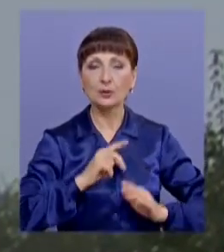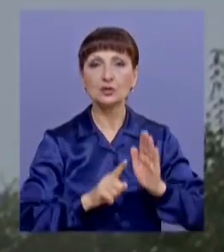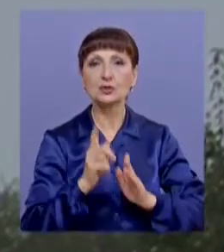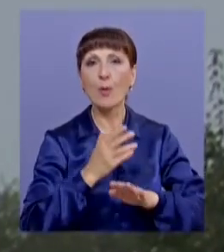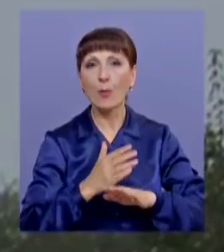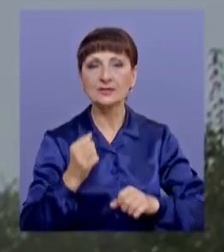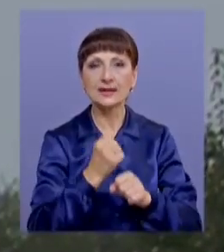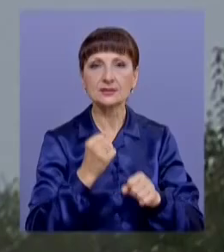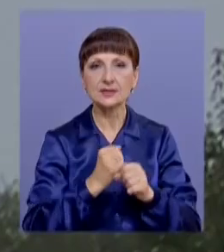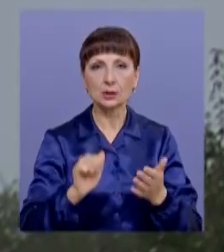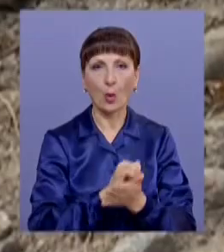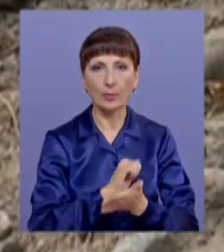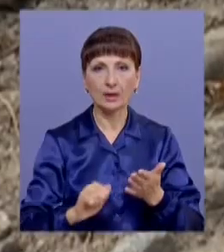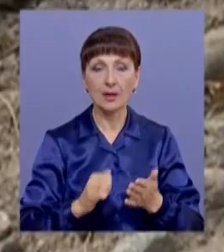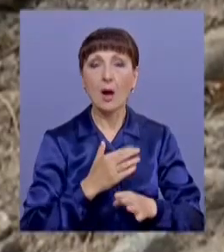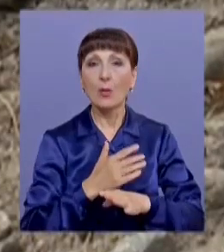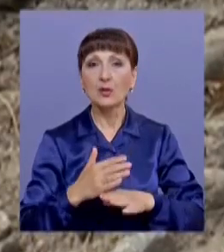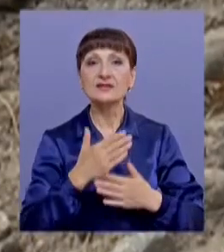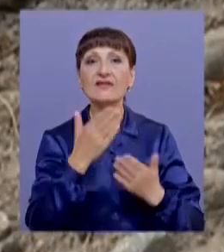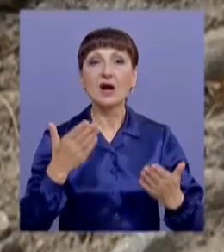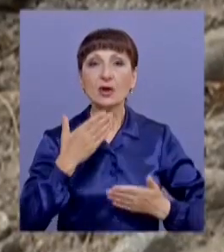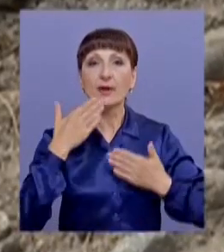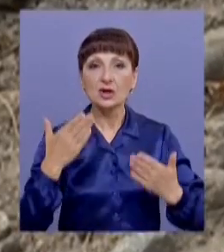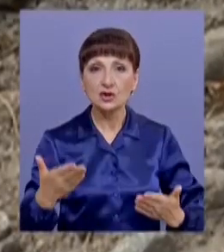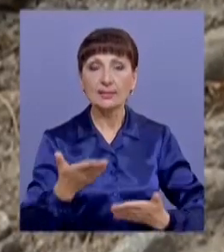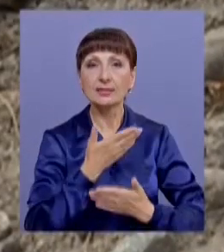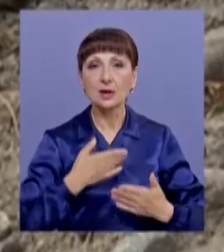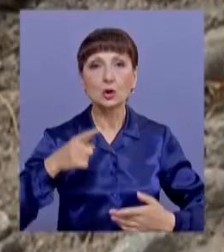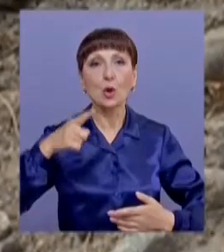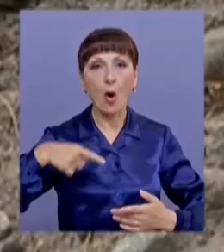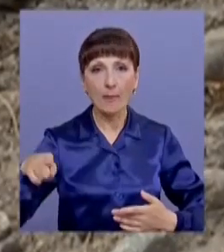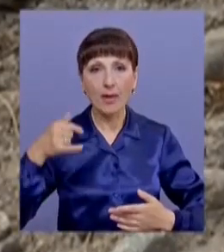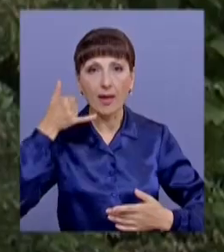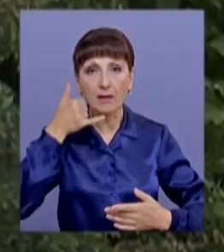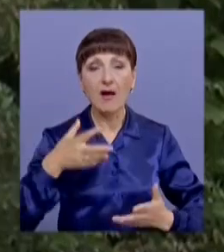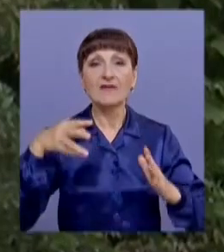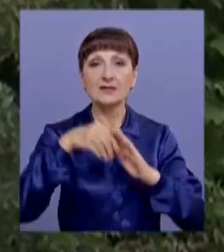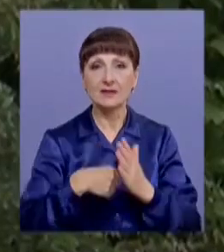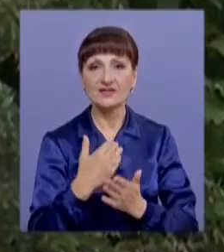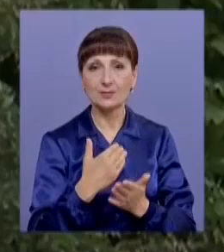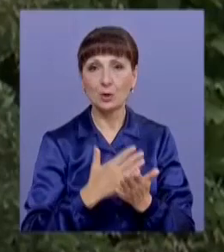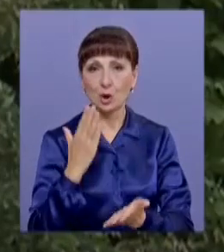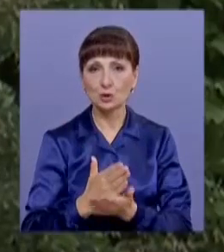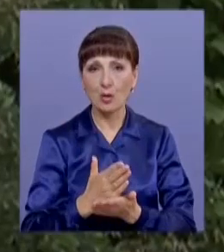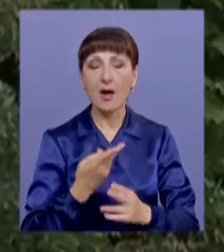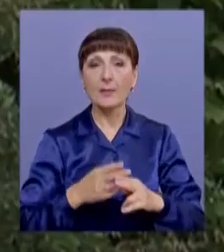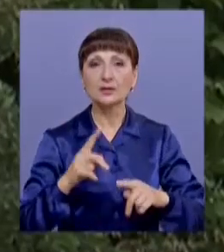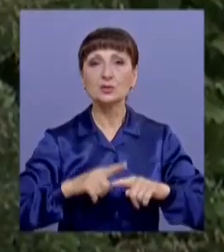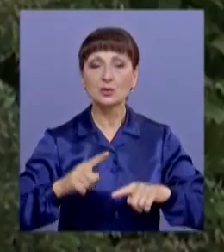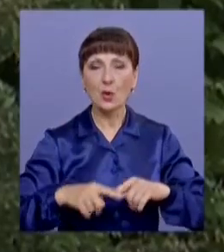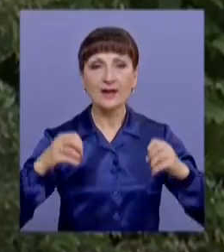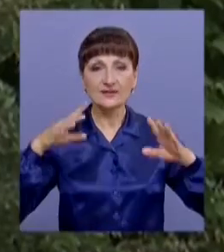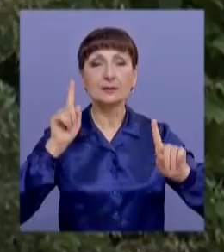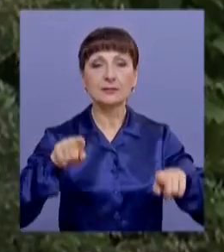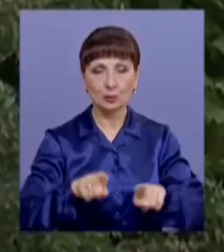после разработки ПСД. Именно после ваших обращений на наш редакционный номер их внесли в общий список. Потому совсем скоро осветят